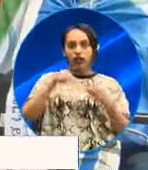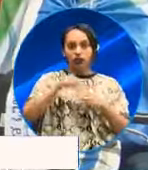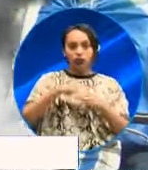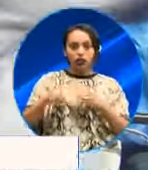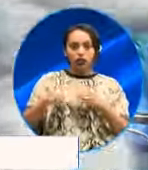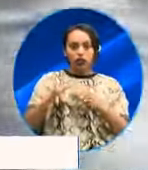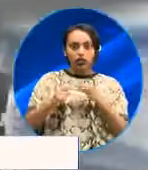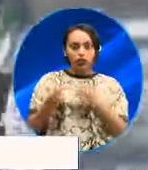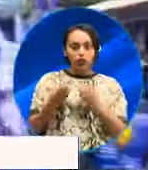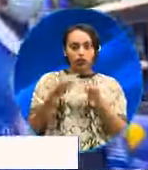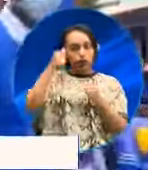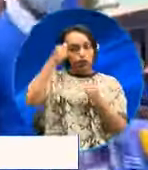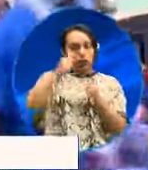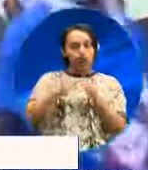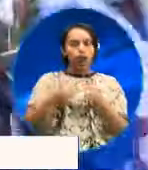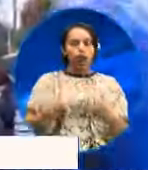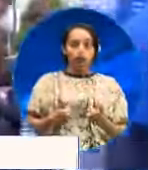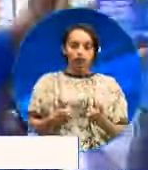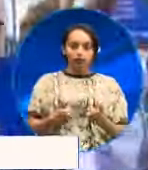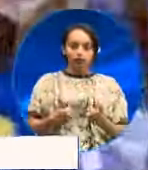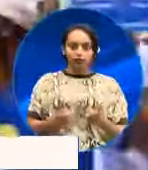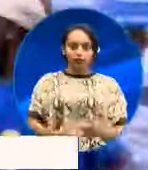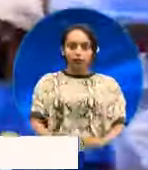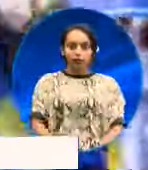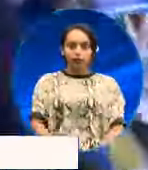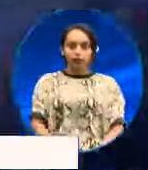ስለመሆኑ ብዙዎች አስተውሱታል።